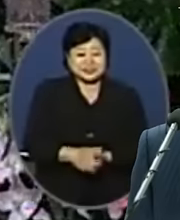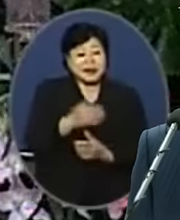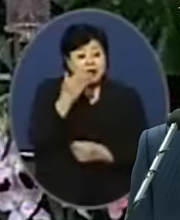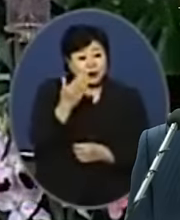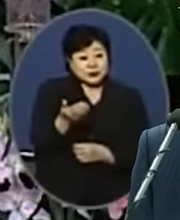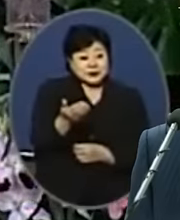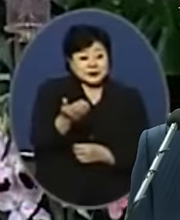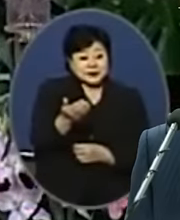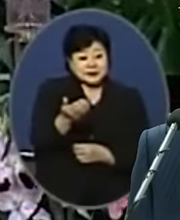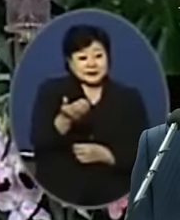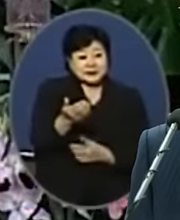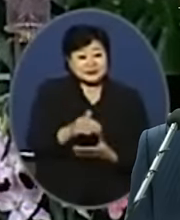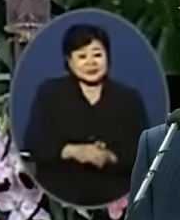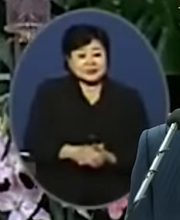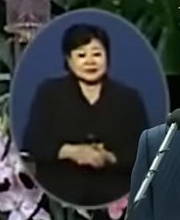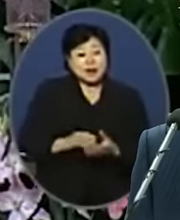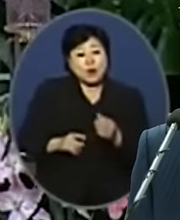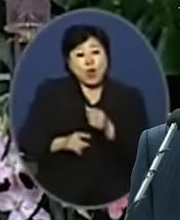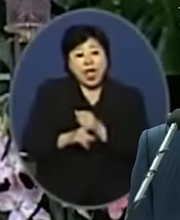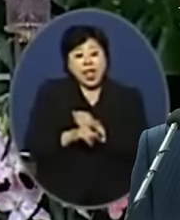여러분, 왜